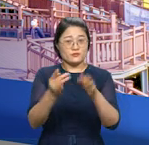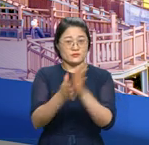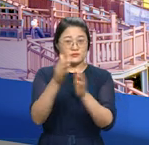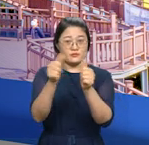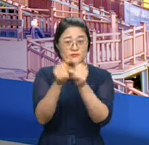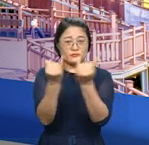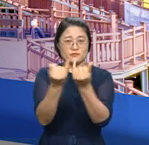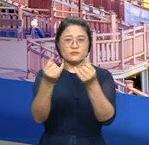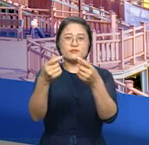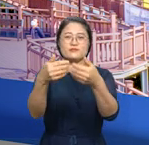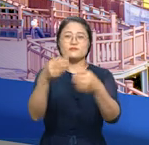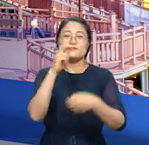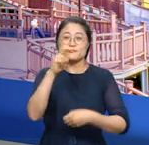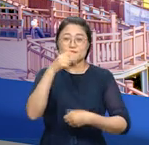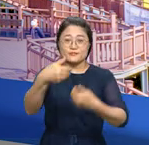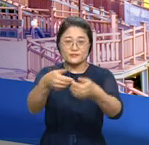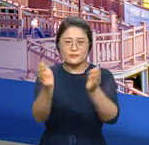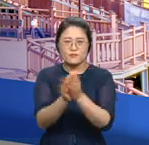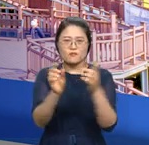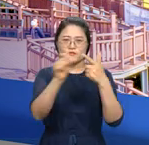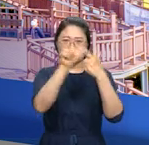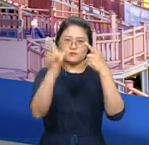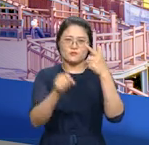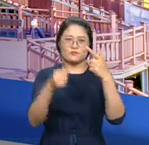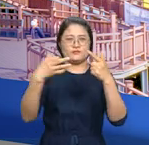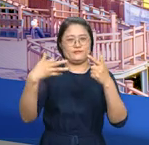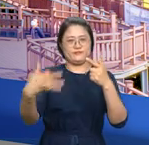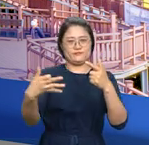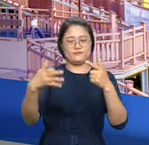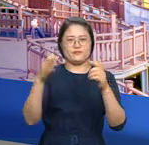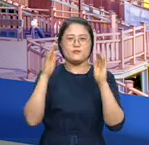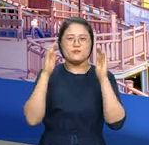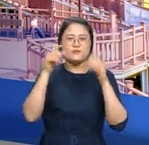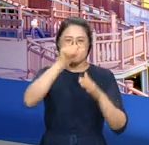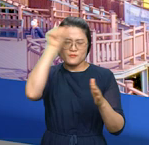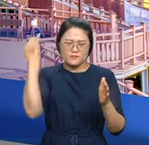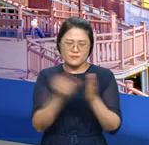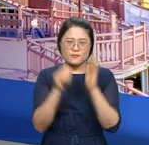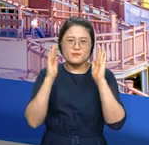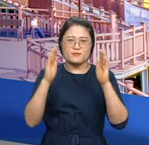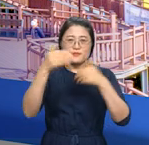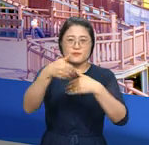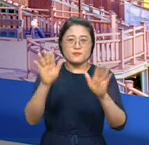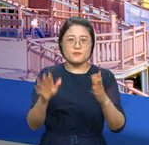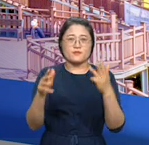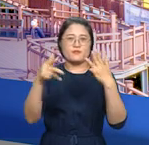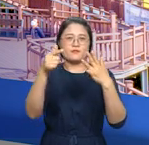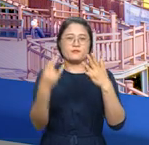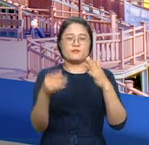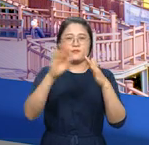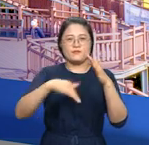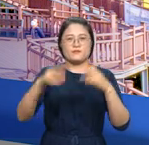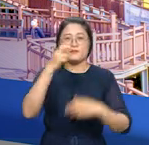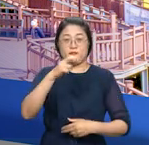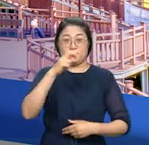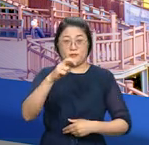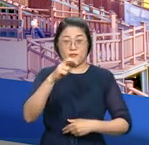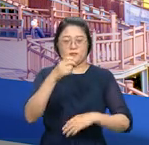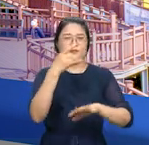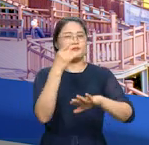의왕 시립소년소녀 합창단이 지난 6월 19일 평생학습관에서 제8회 정기연주회